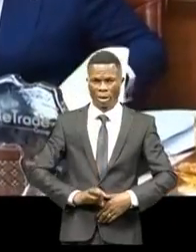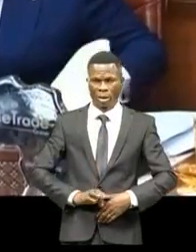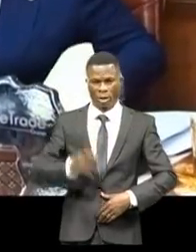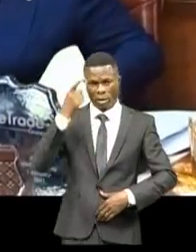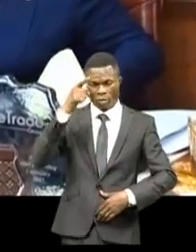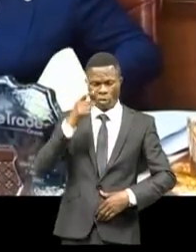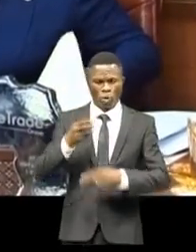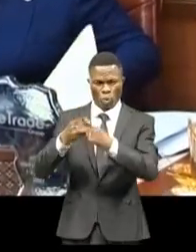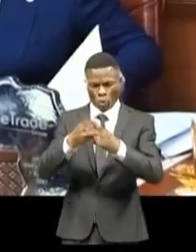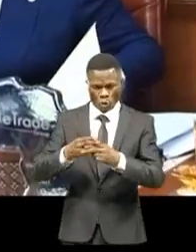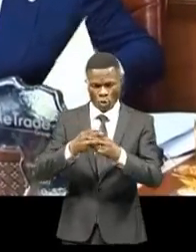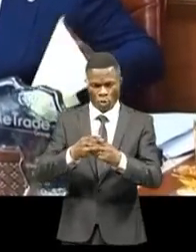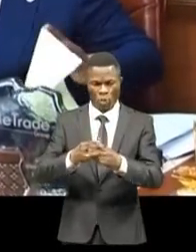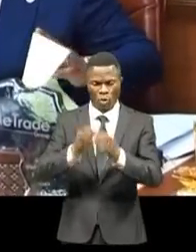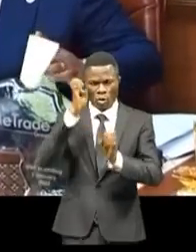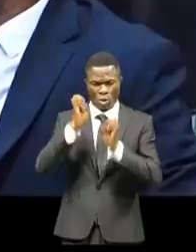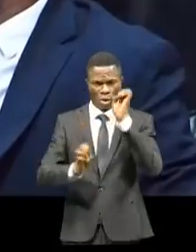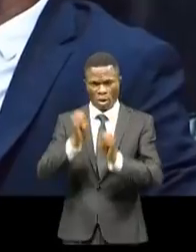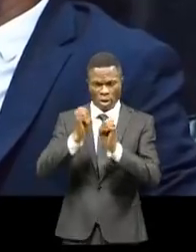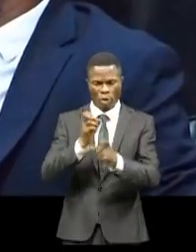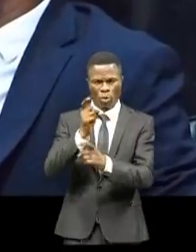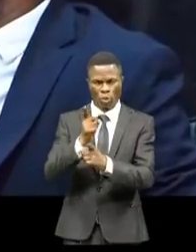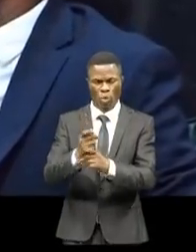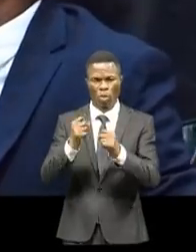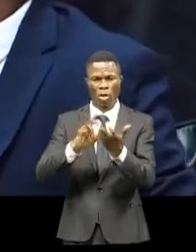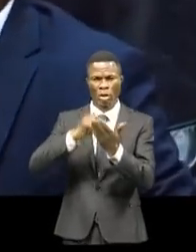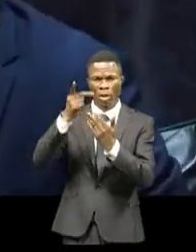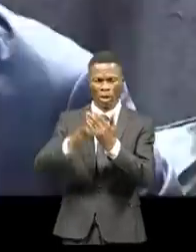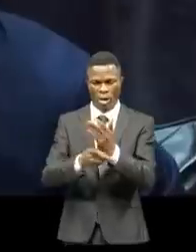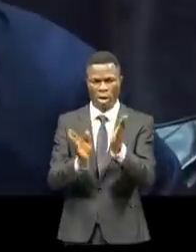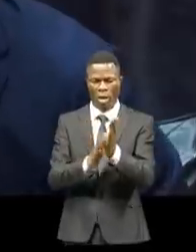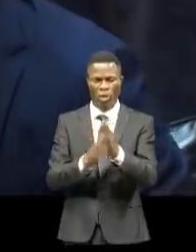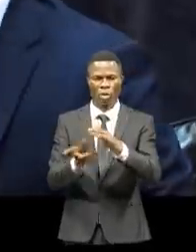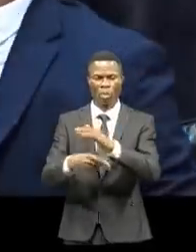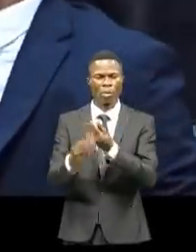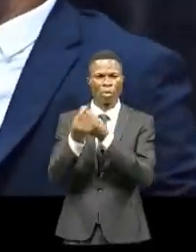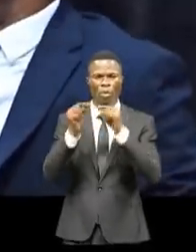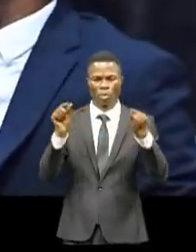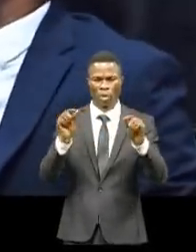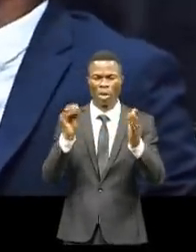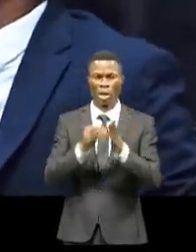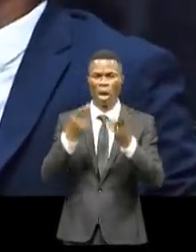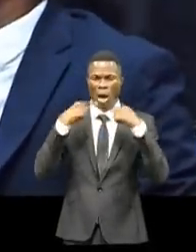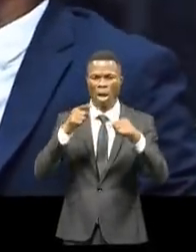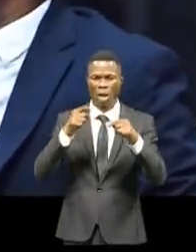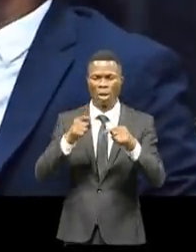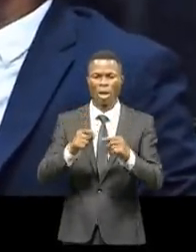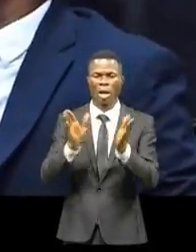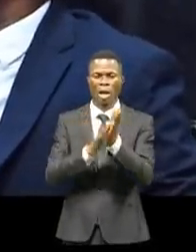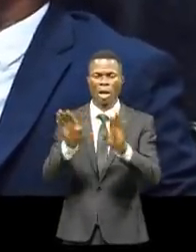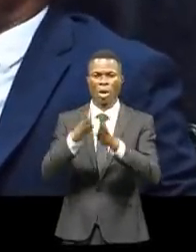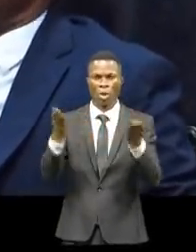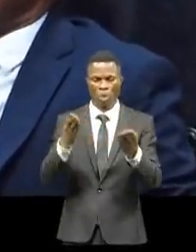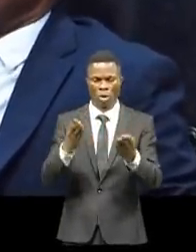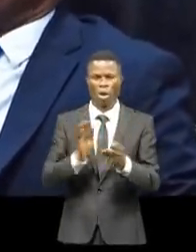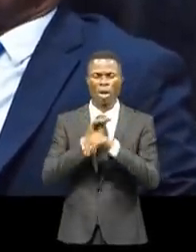effectuer un suivi et une évaluation efficace du programme de la gratuité. Rappelant que cette rentrée scolaire intervient une fois